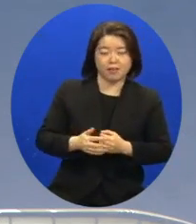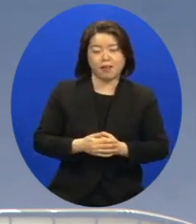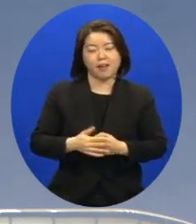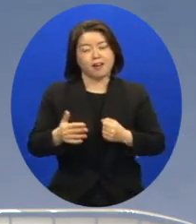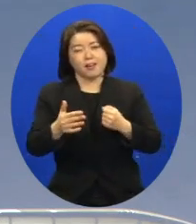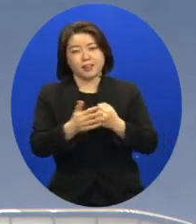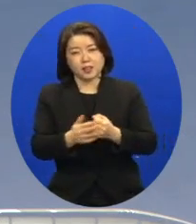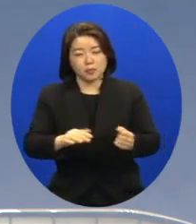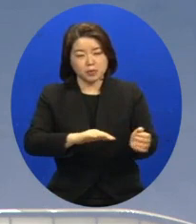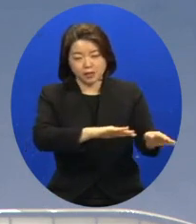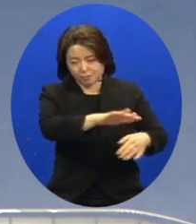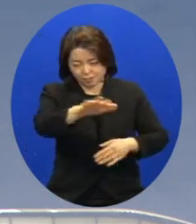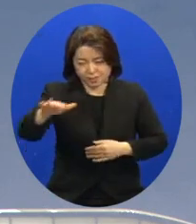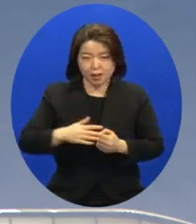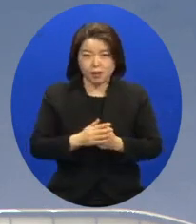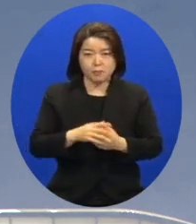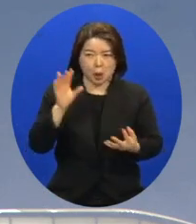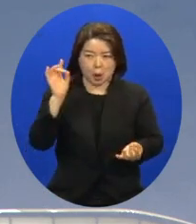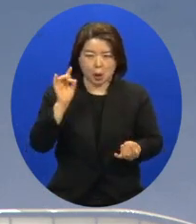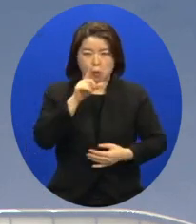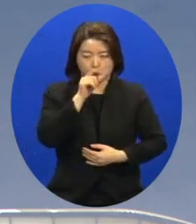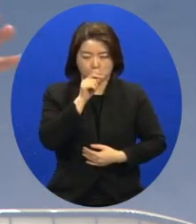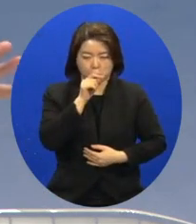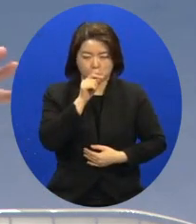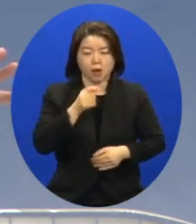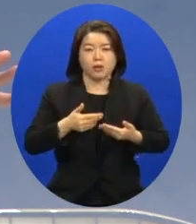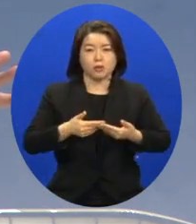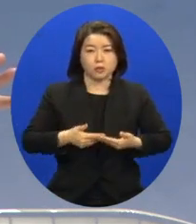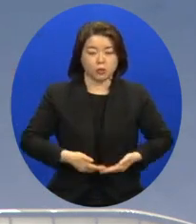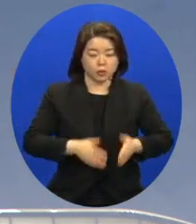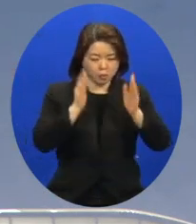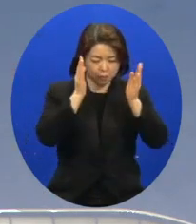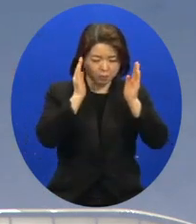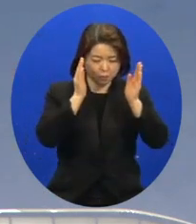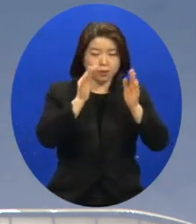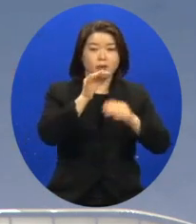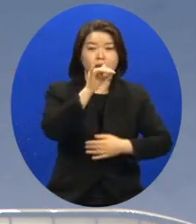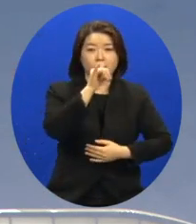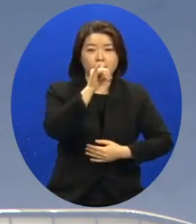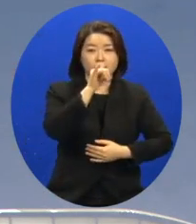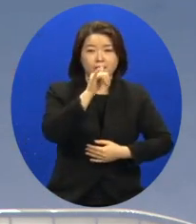다들 꼼짝없이 아무 말을 하지 않고 조용히 수업을 한다는